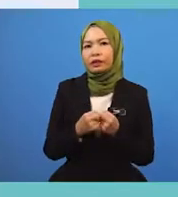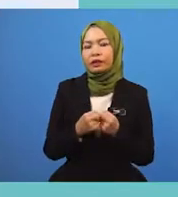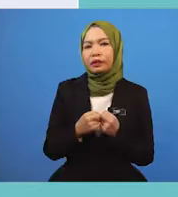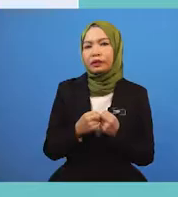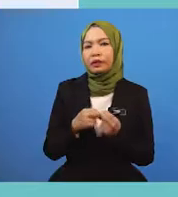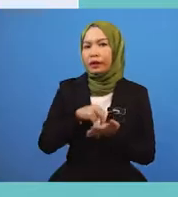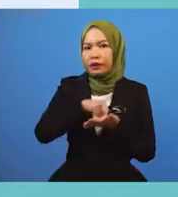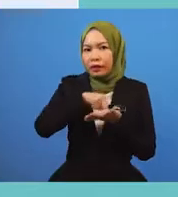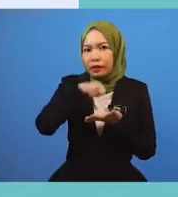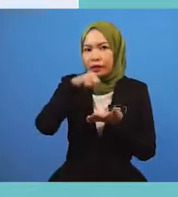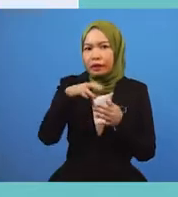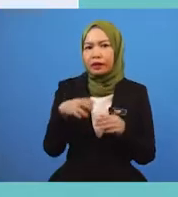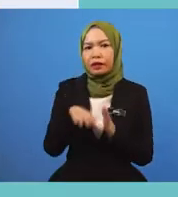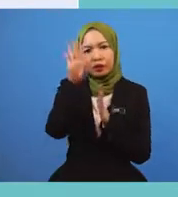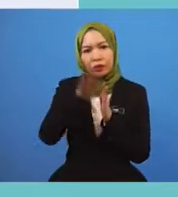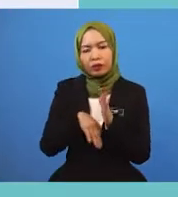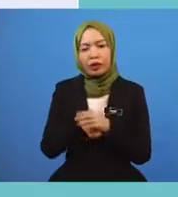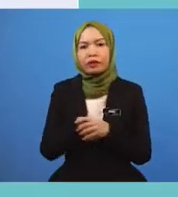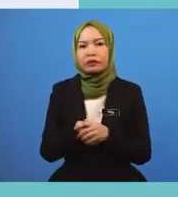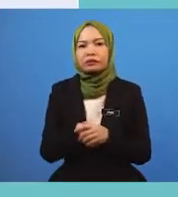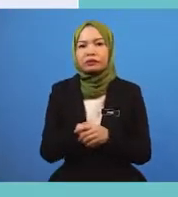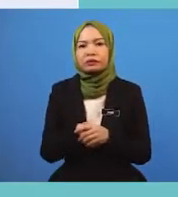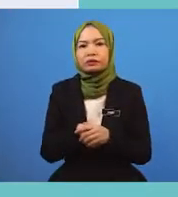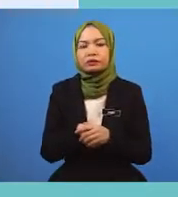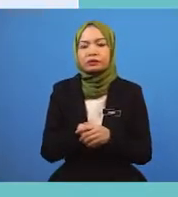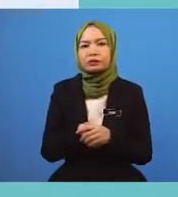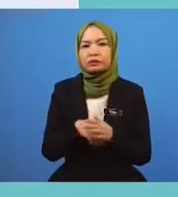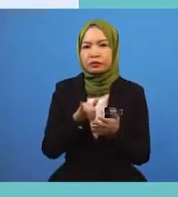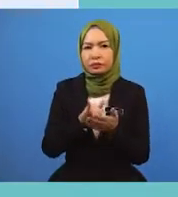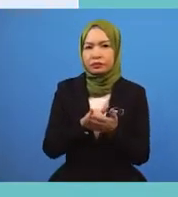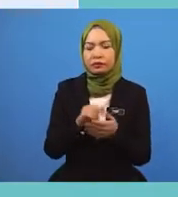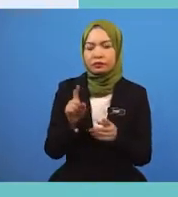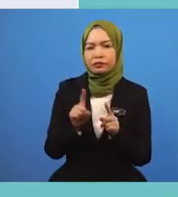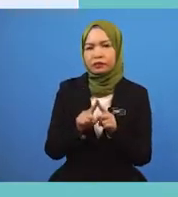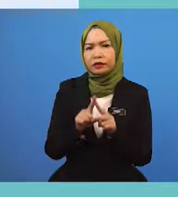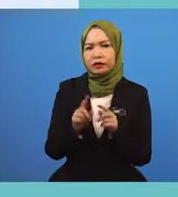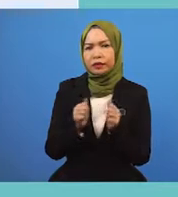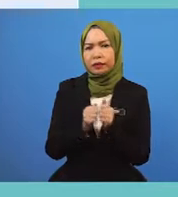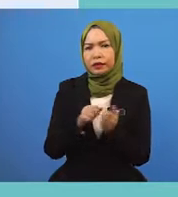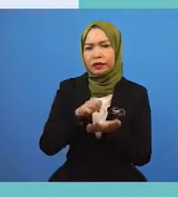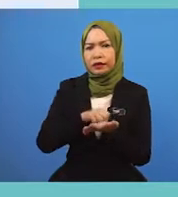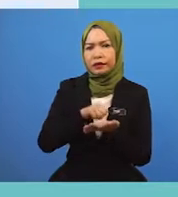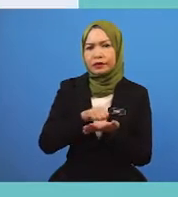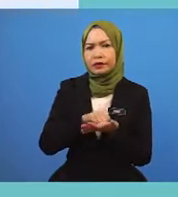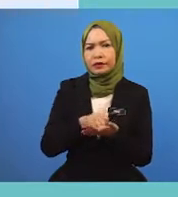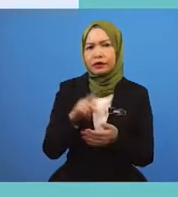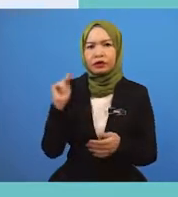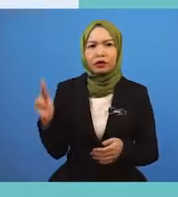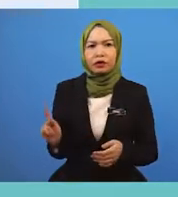57.3 kilojoule per mol. Begitu juga bagi asid kuat dan alkali